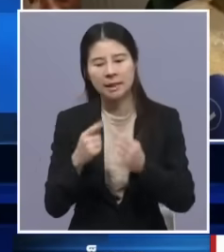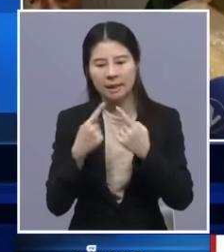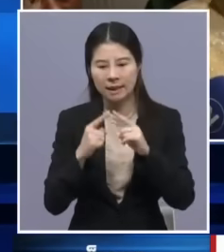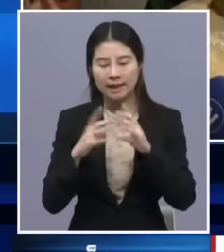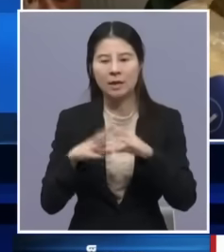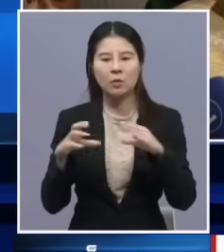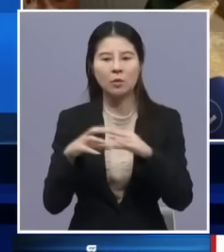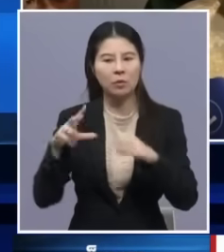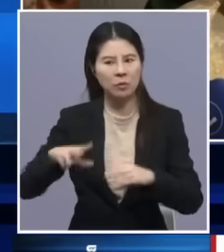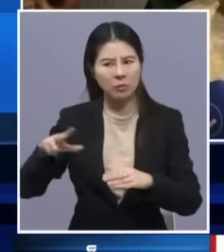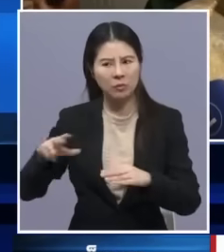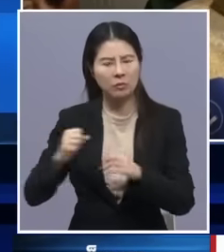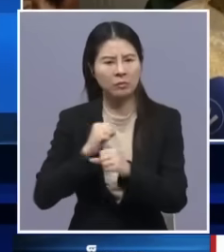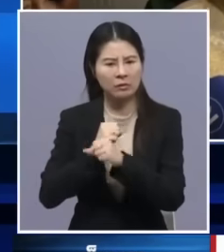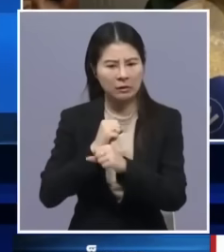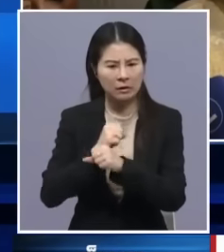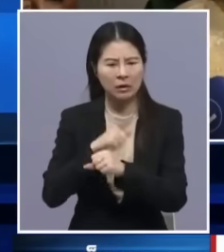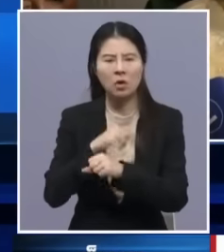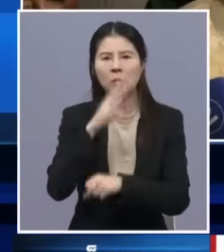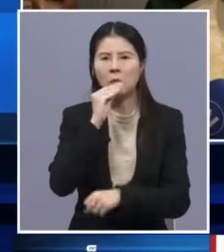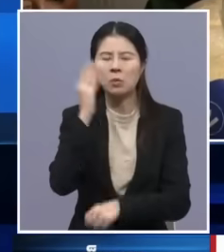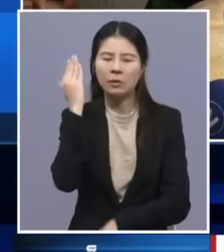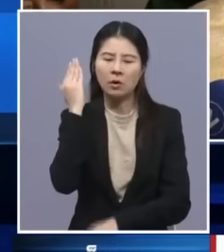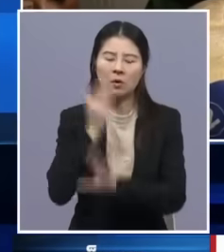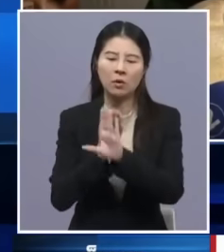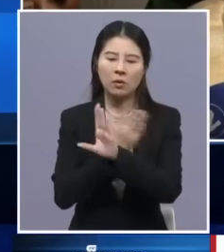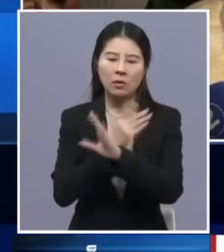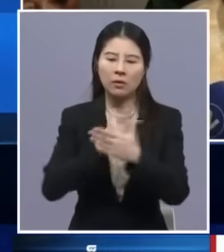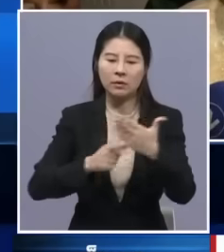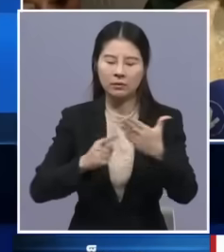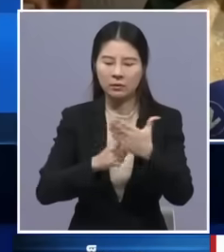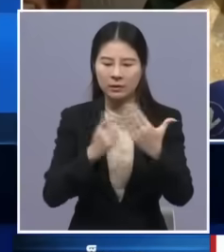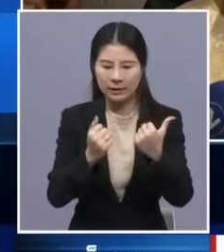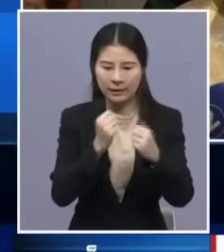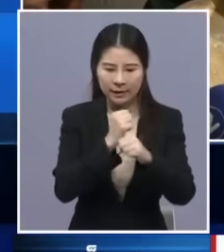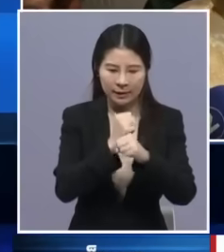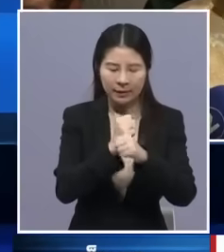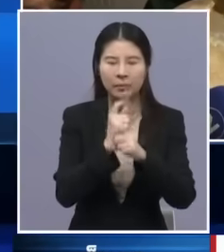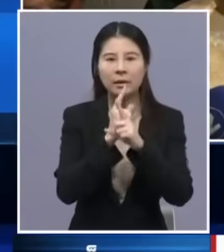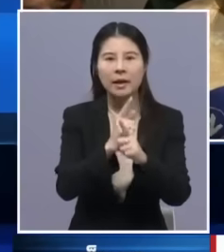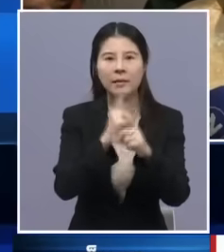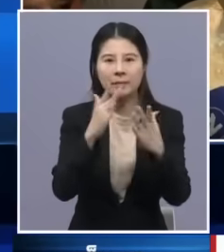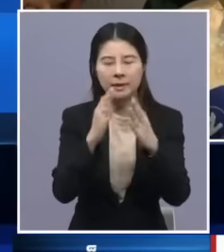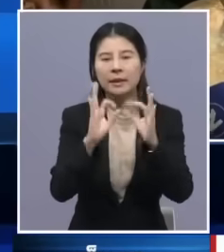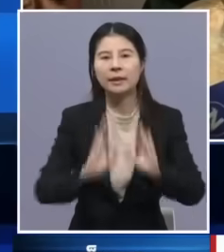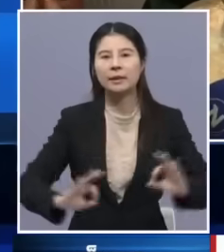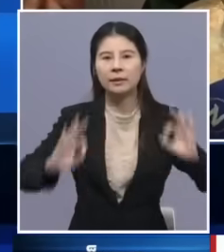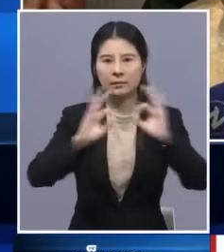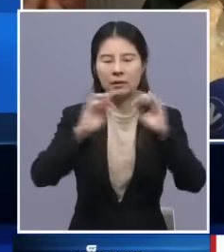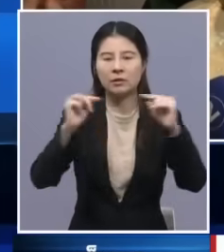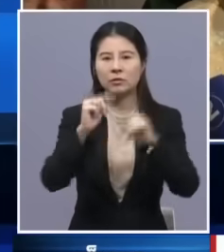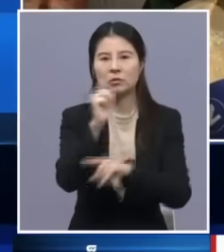าปัจจุบันเนี่ยทำอีกอย่างนึงเนี่ยนะคะก็เลยกลายเป็นว่าตอนนี้อาจารย์วิษณุบอกว่าเรื่องที่มันสำคัญมากกว่านั้น